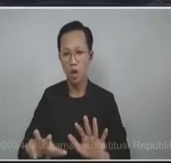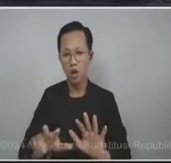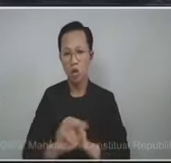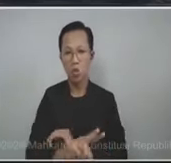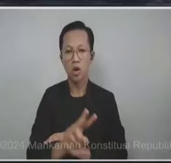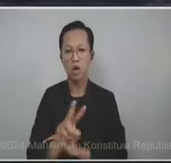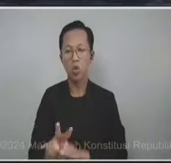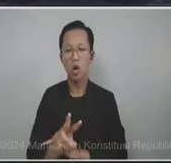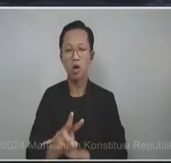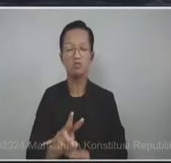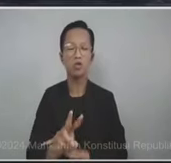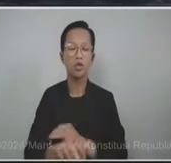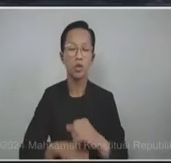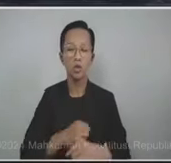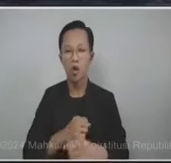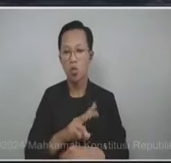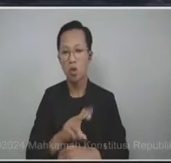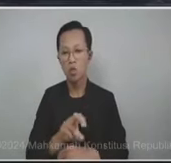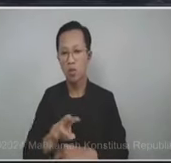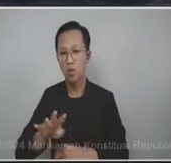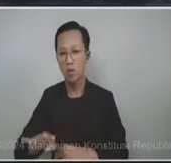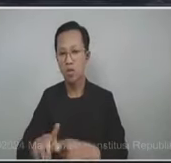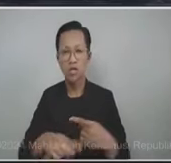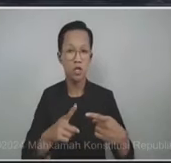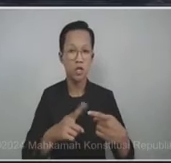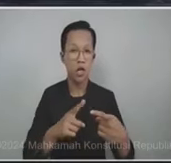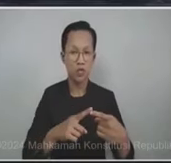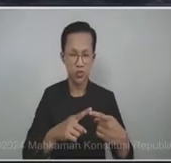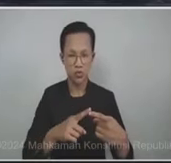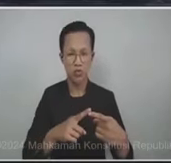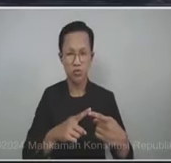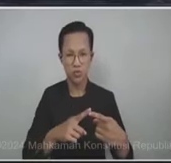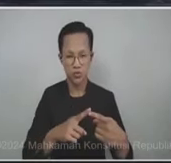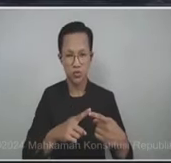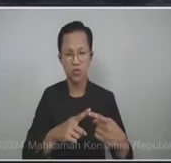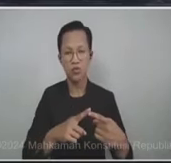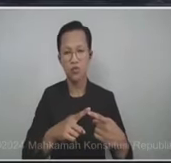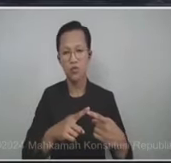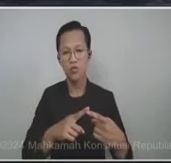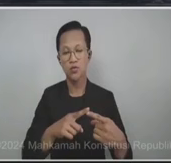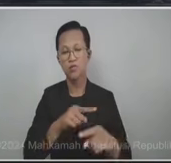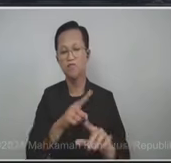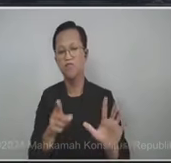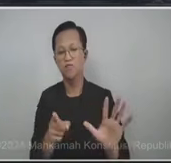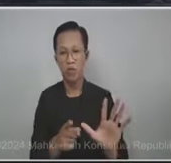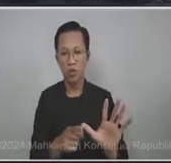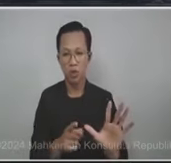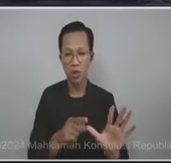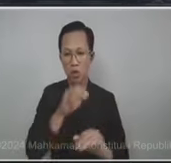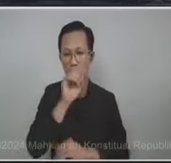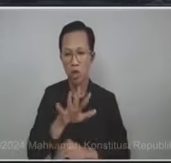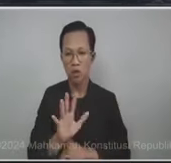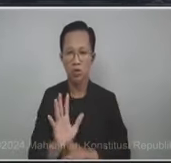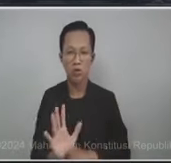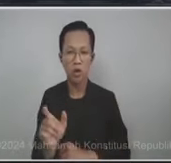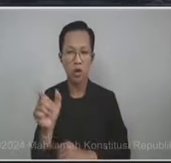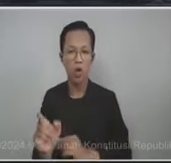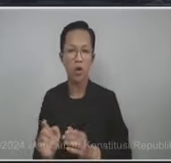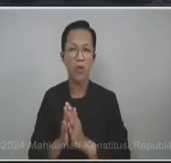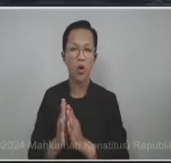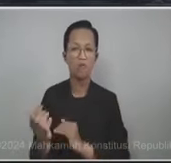romawi 2 24 angka 1 dan angka angka 5 dan seterusnya dianggap diucapkan pemohon-memohon kepada